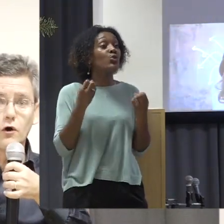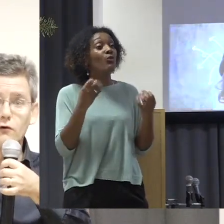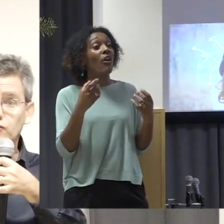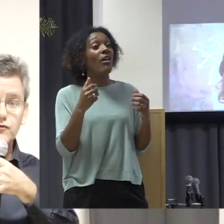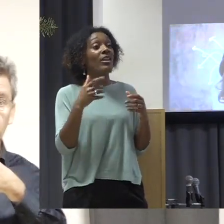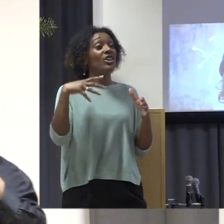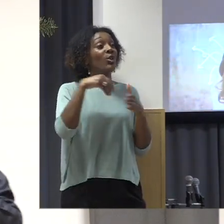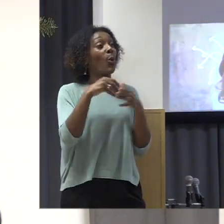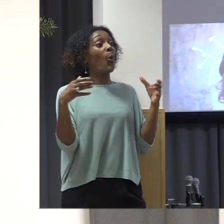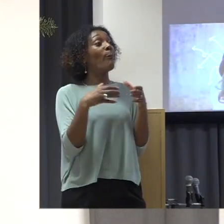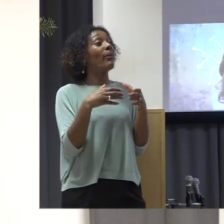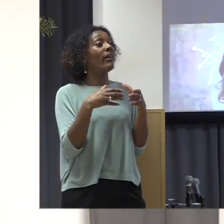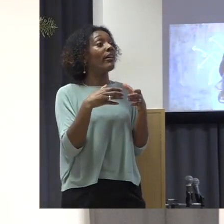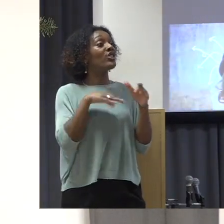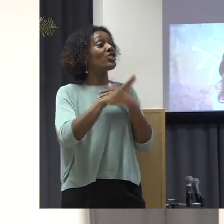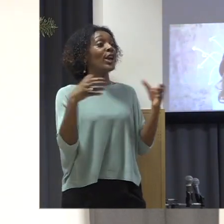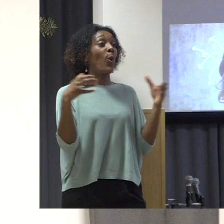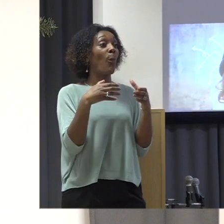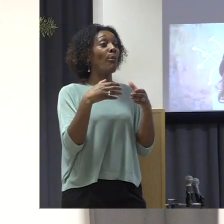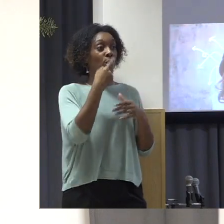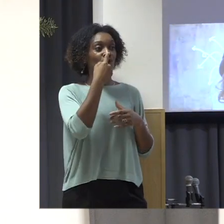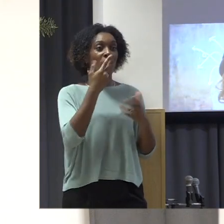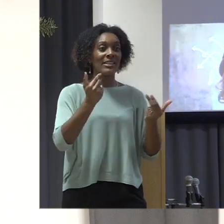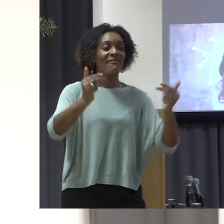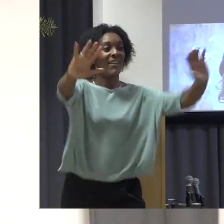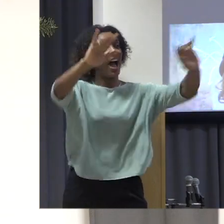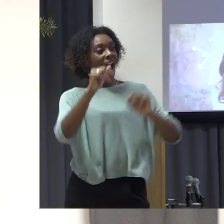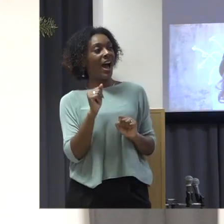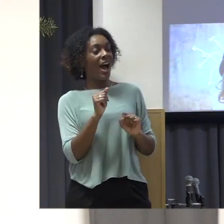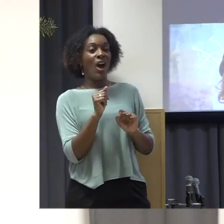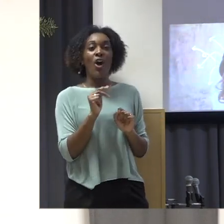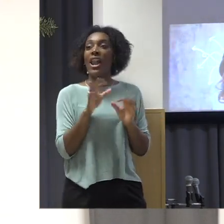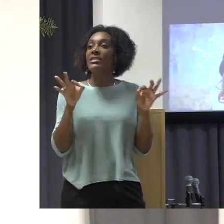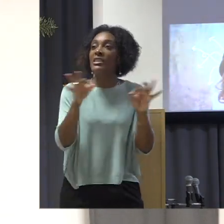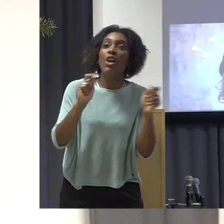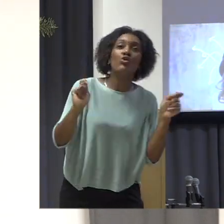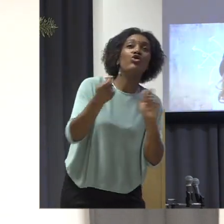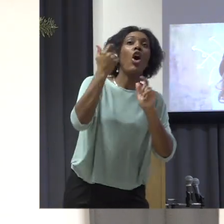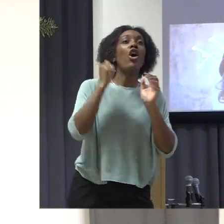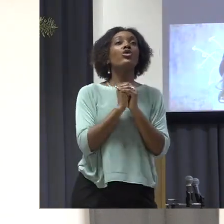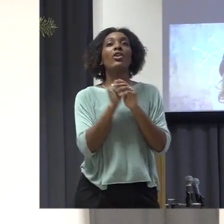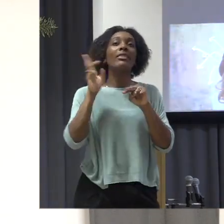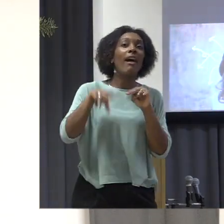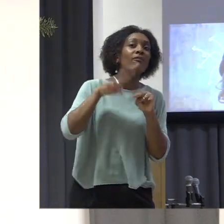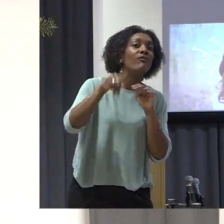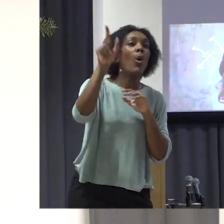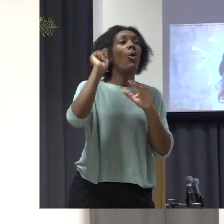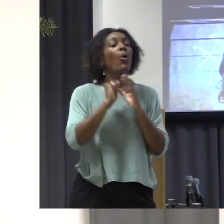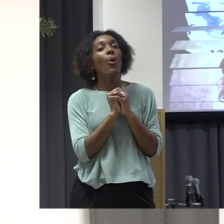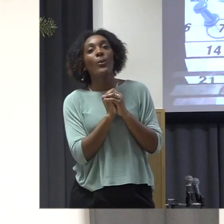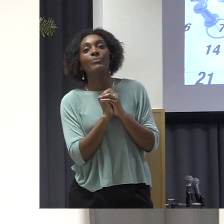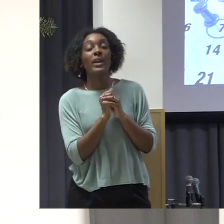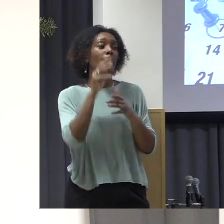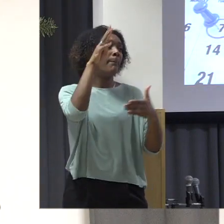choses fonctionnent bien. On est en train de faire certains aménagements dans la salle. On a toutes sortes